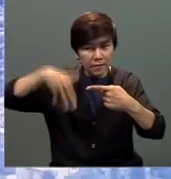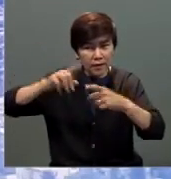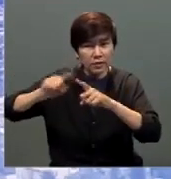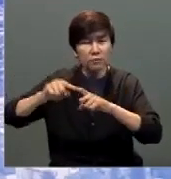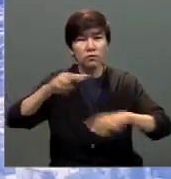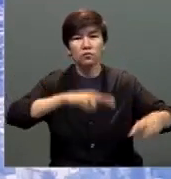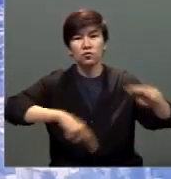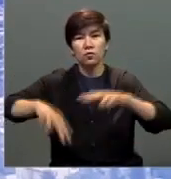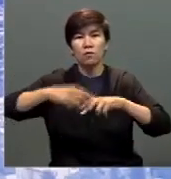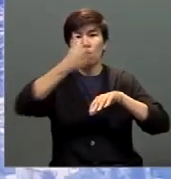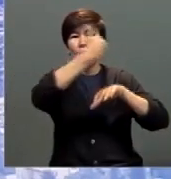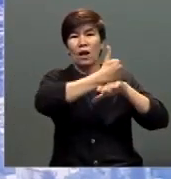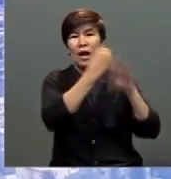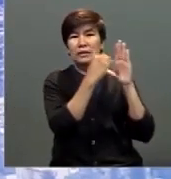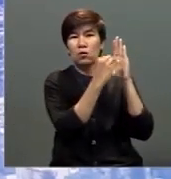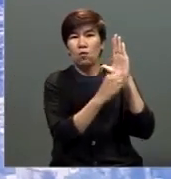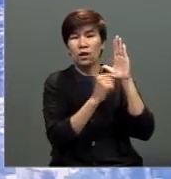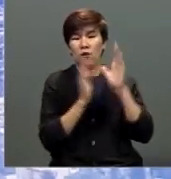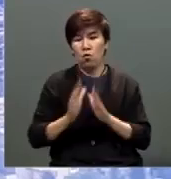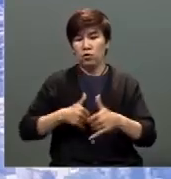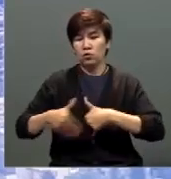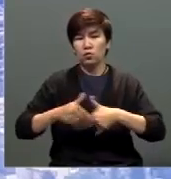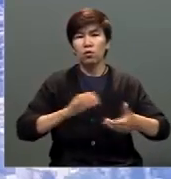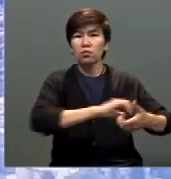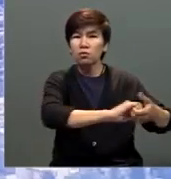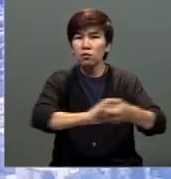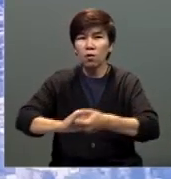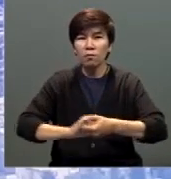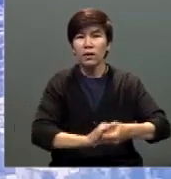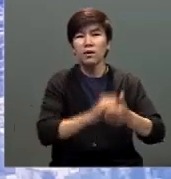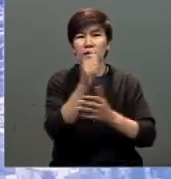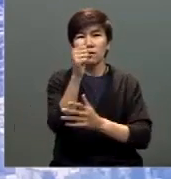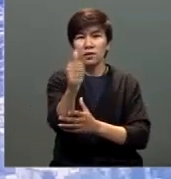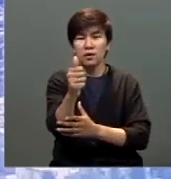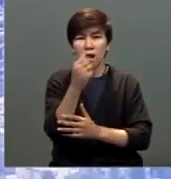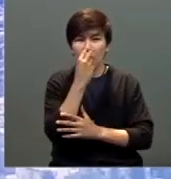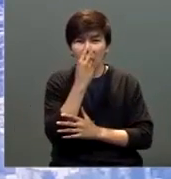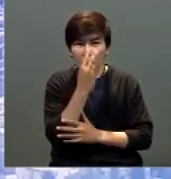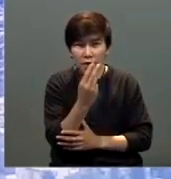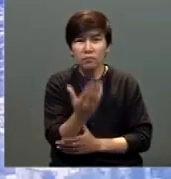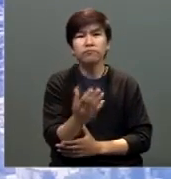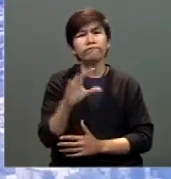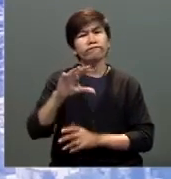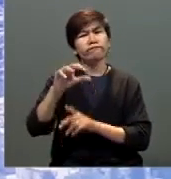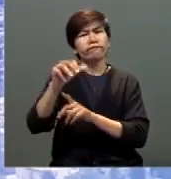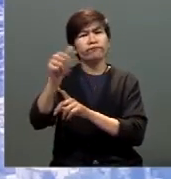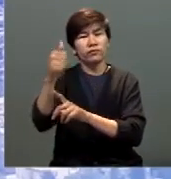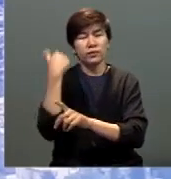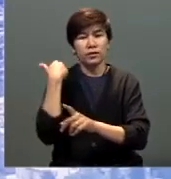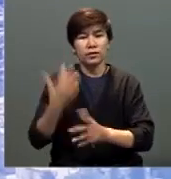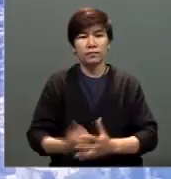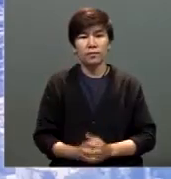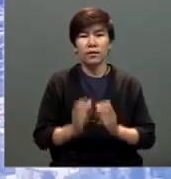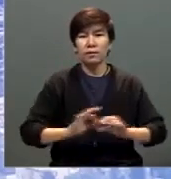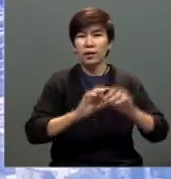านผู้ว่าราชการจังหวัดกับประชาชนในจังหวัดนั้นให้ความร่วมมือก็เลยเห็นภาพนี้เกิดขึ้นมาเพราะฉะนั้นถ้าเราใช้หลัก